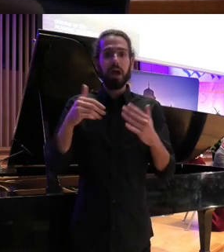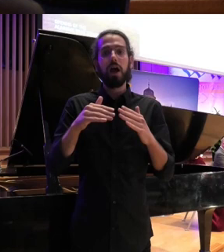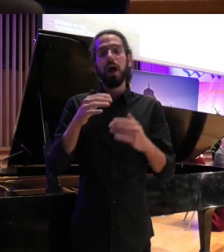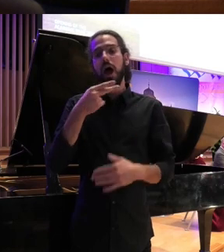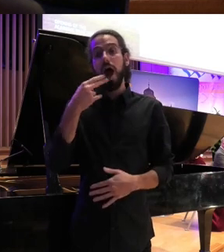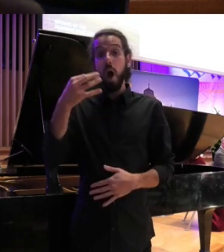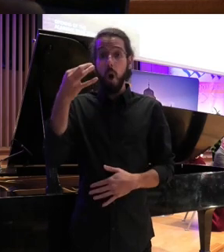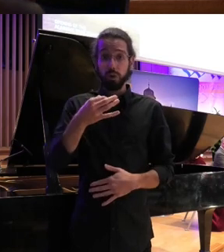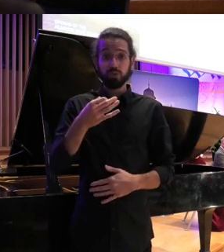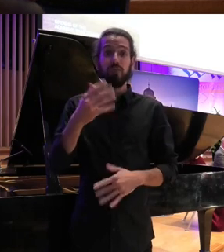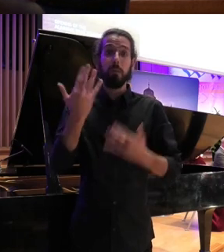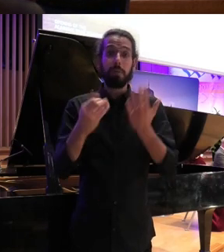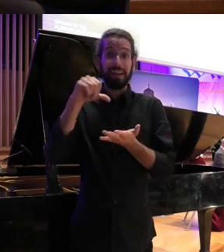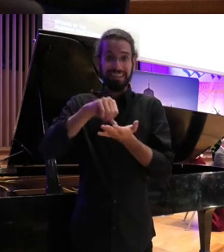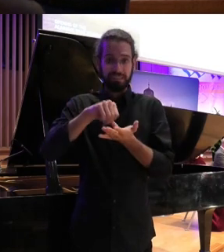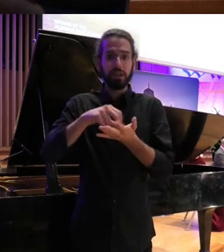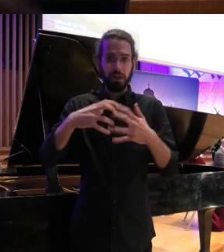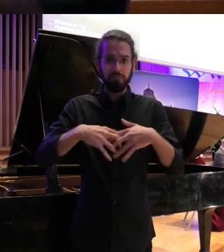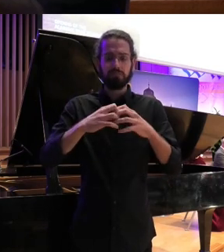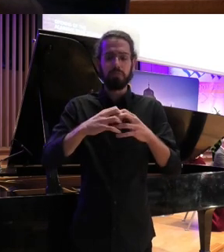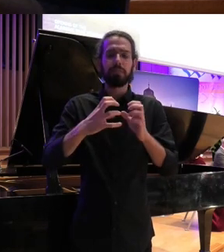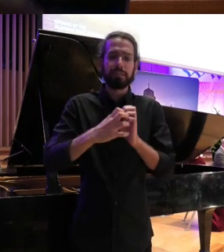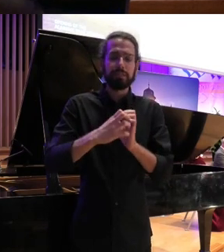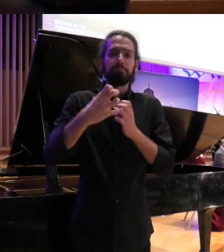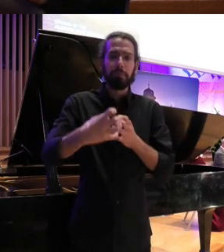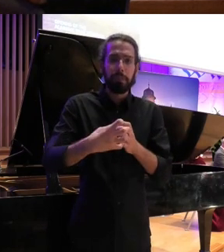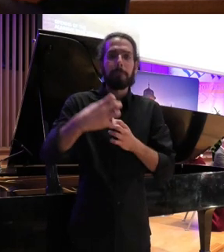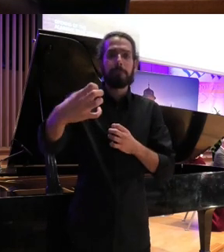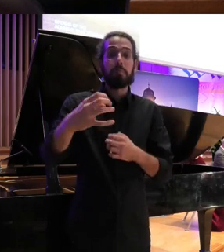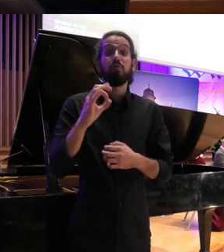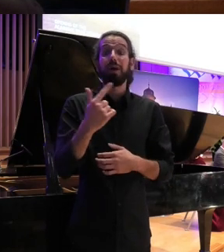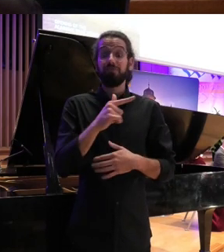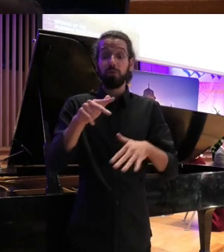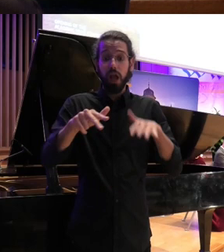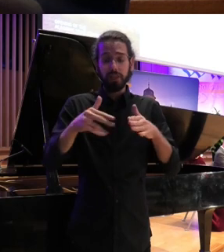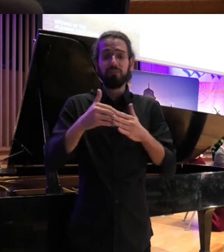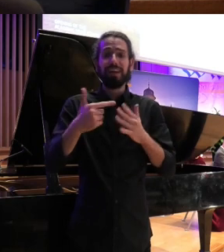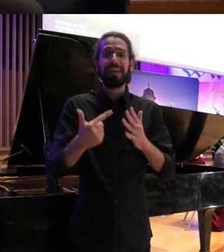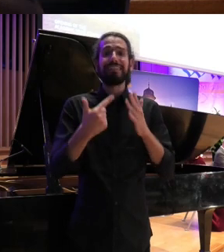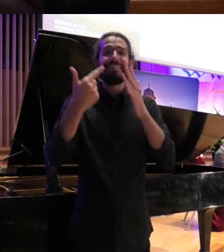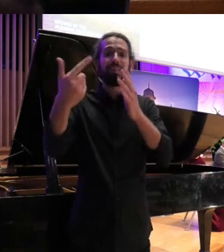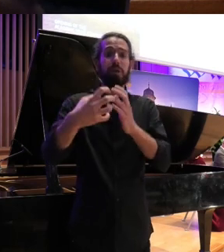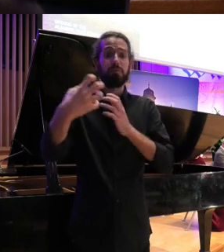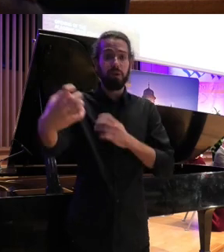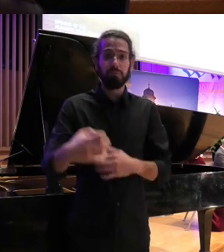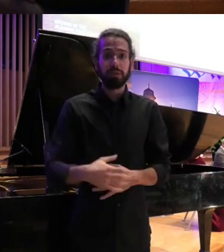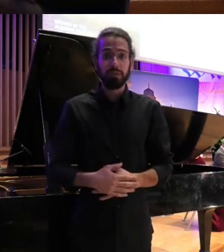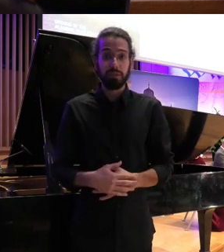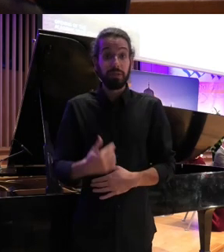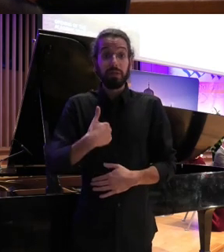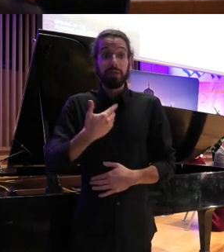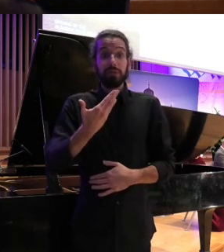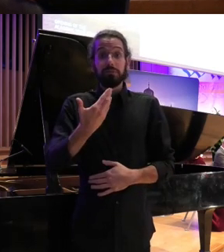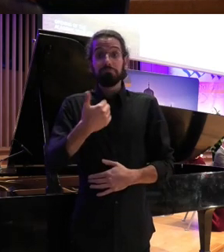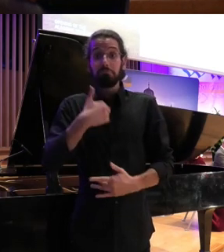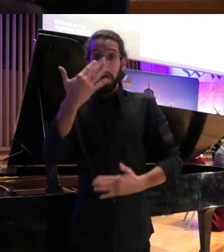Mathematics gegründet, zweimal verlängert, zuletzt 2018 für 7 weitere Jahre. Und ich persönlich studiere nicht Mathematik und habe leider auch nicht so